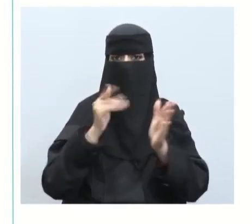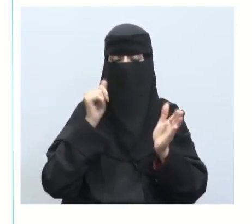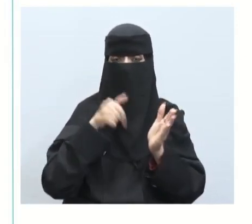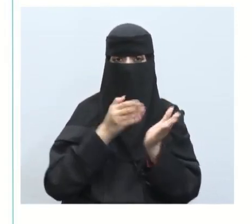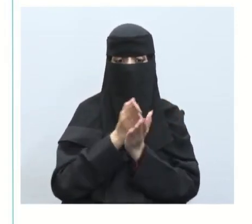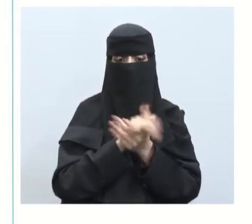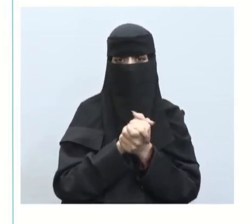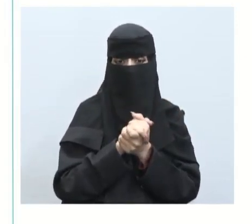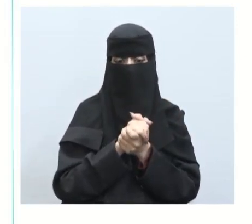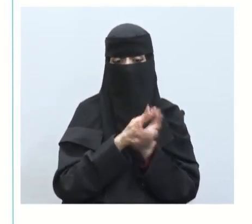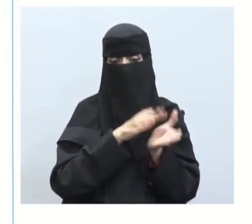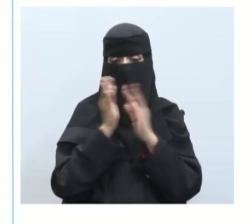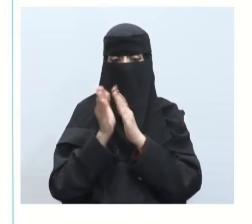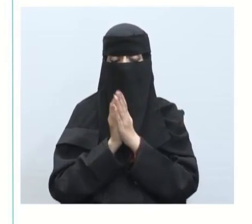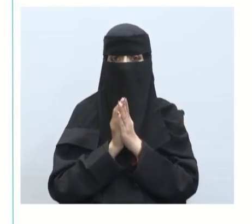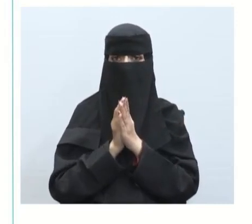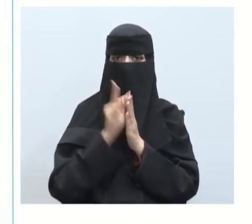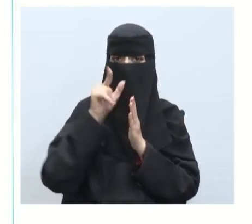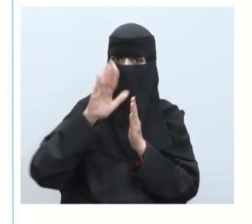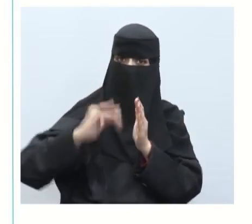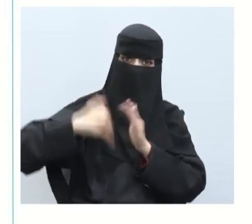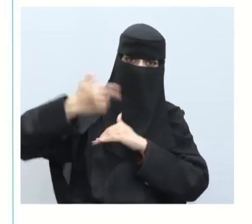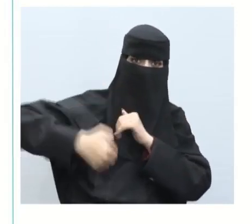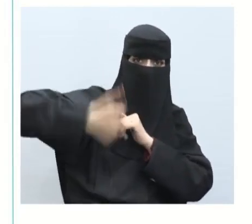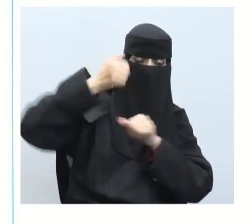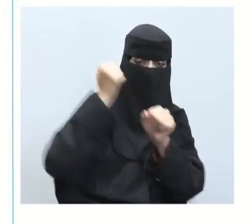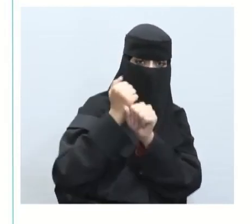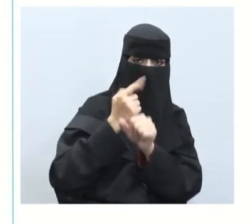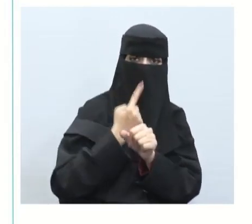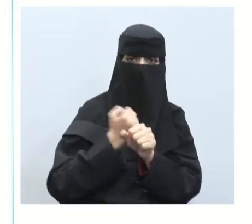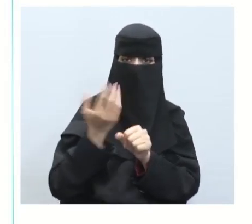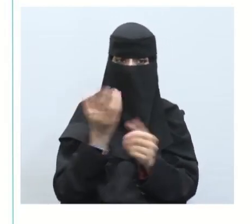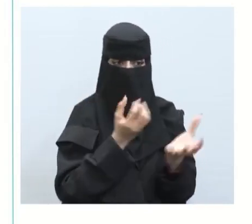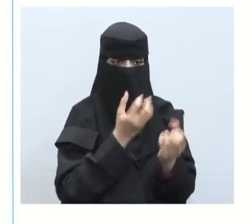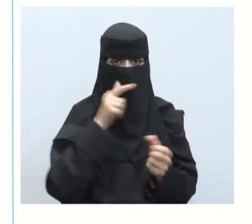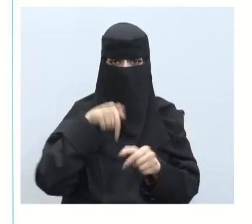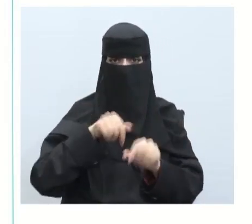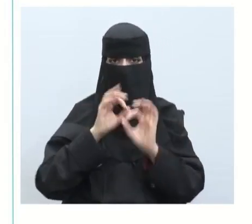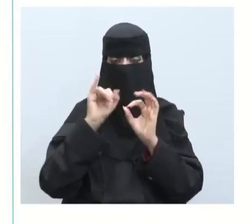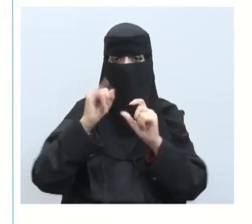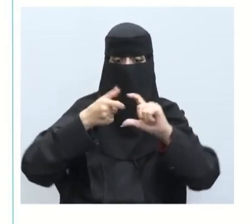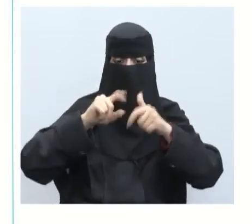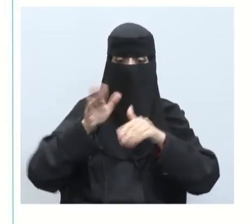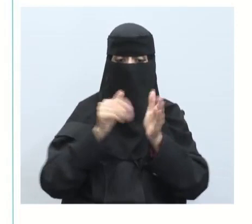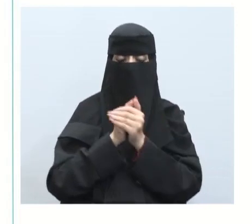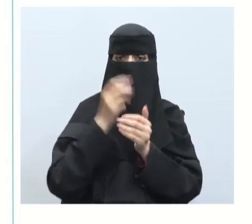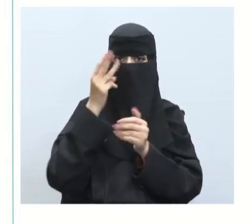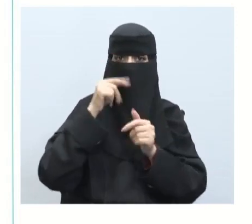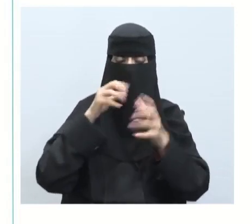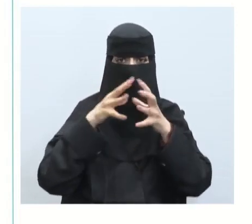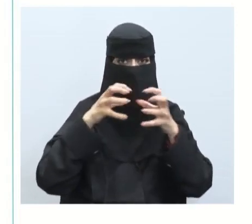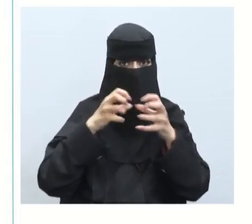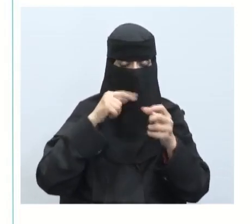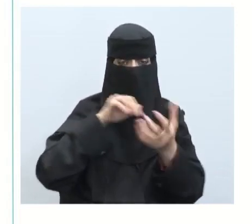بافضل قدر ممكن لكي ننجح في عملنا وتلبيه حاجات او احتياجات المنظمه ايضا يحلون مشكلات